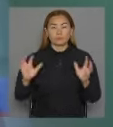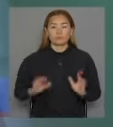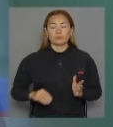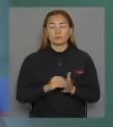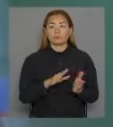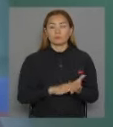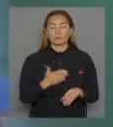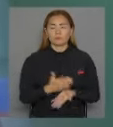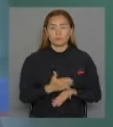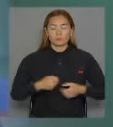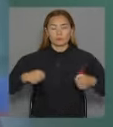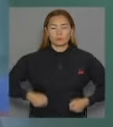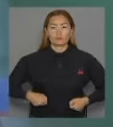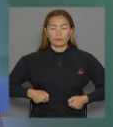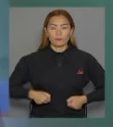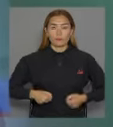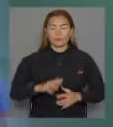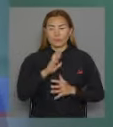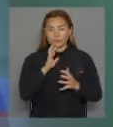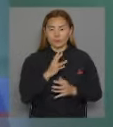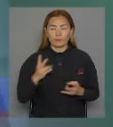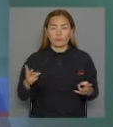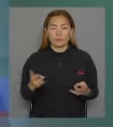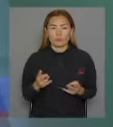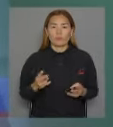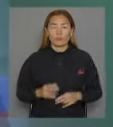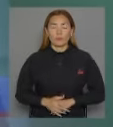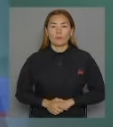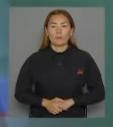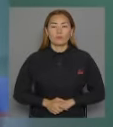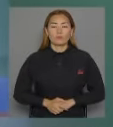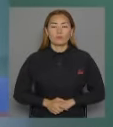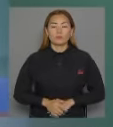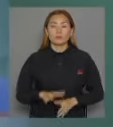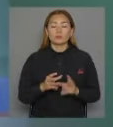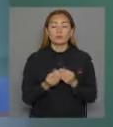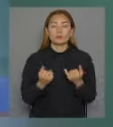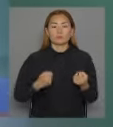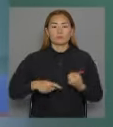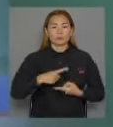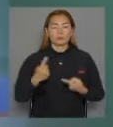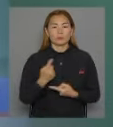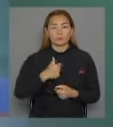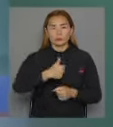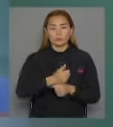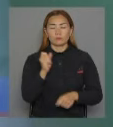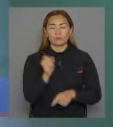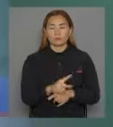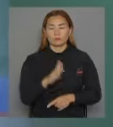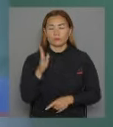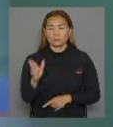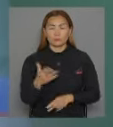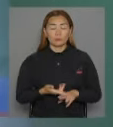бекітілген құқықтық шектеулердің сақталуын қамтамасыз етіп келеді. Тектес шектеулер кәсіпорынның бірінші басшыларына да қатысты.